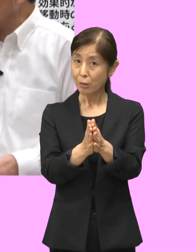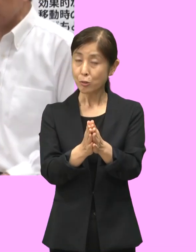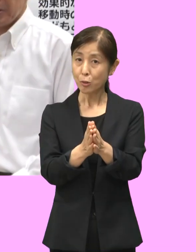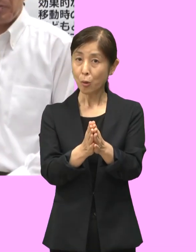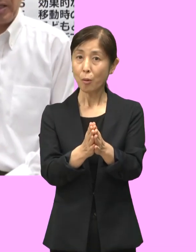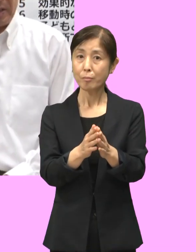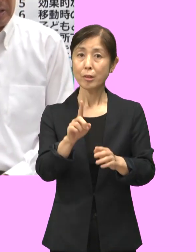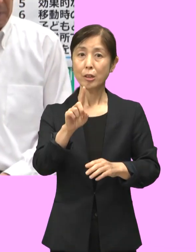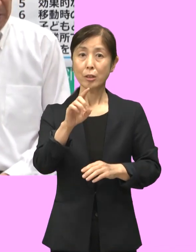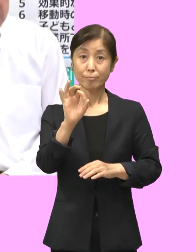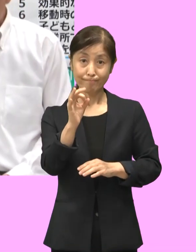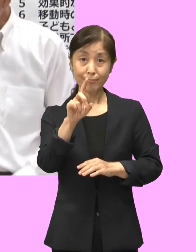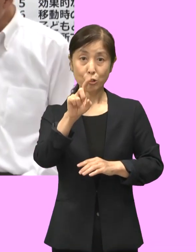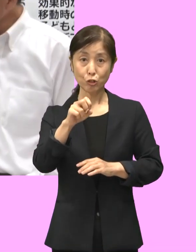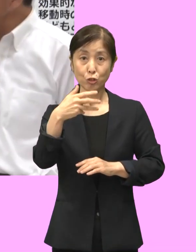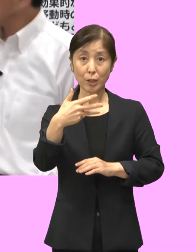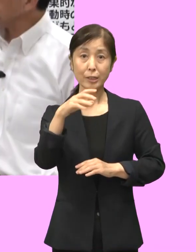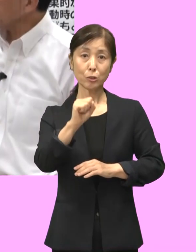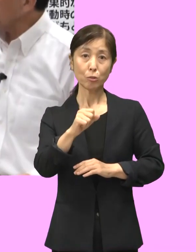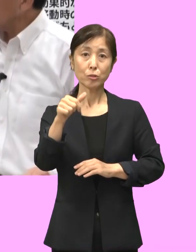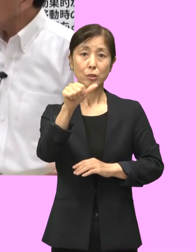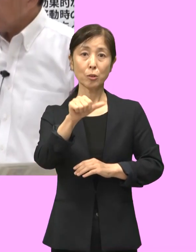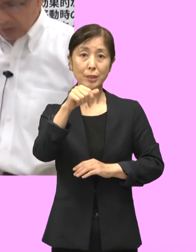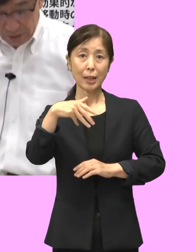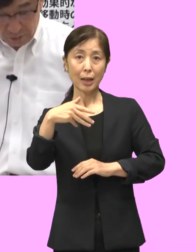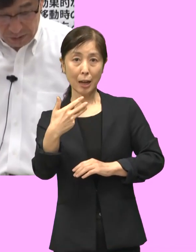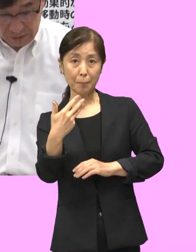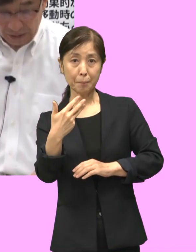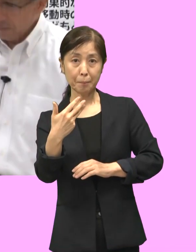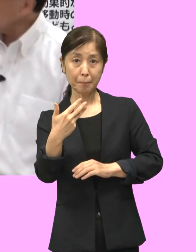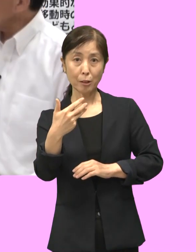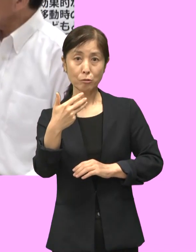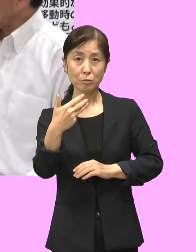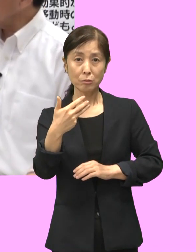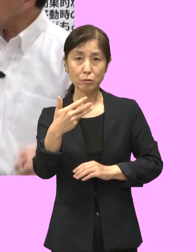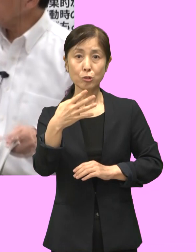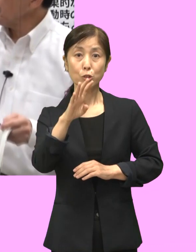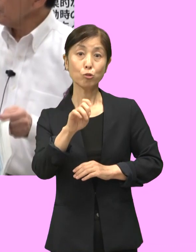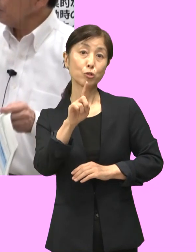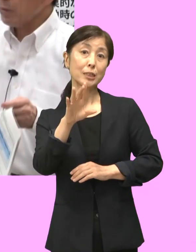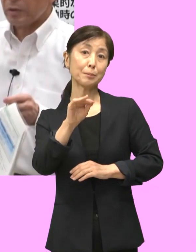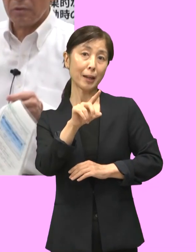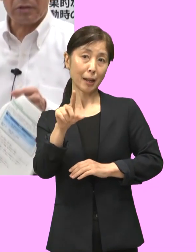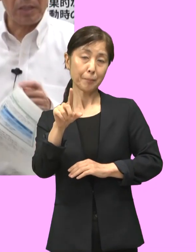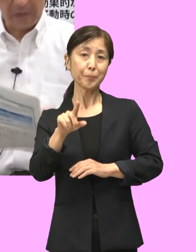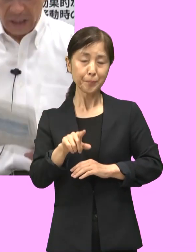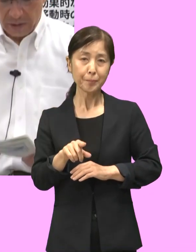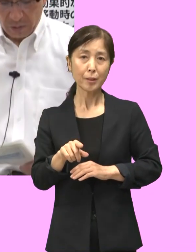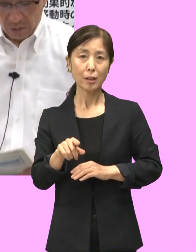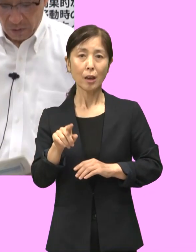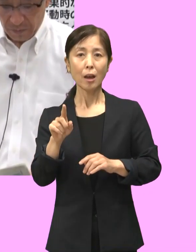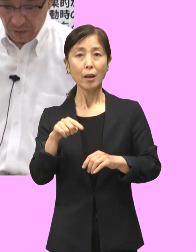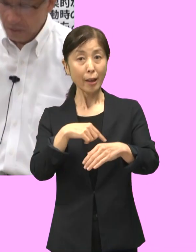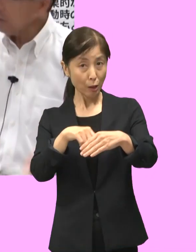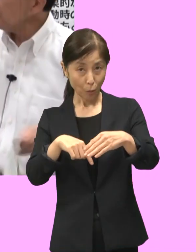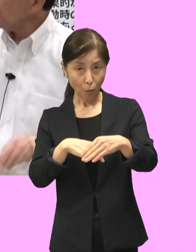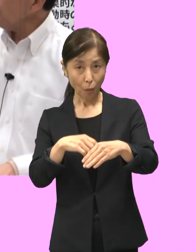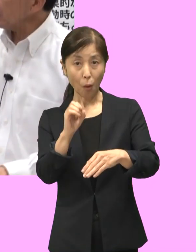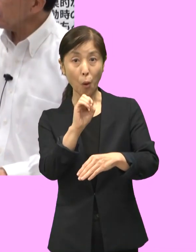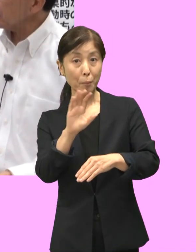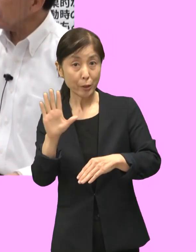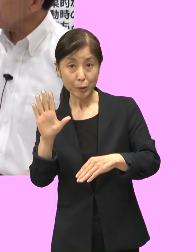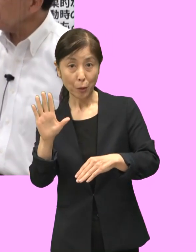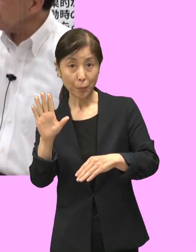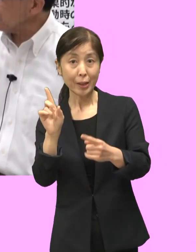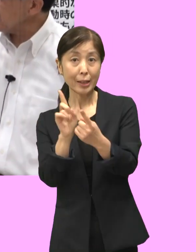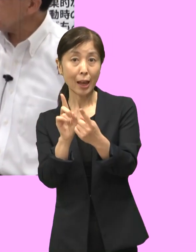5841万円になります。内容はですね、まずオミクロン株対応ワ